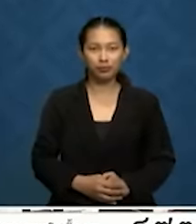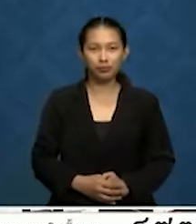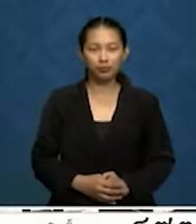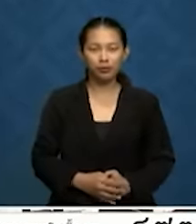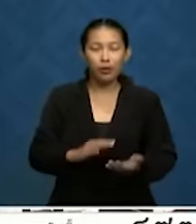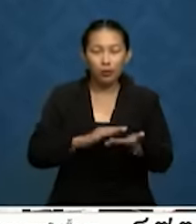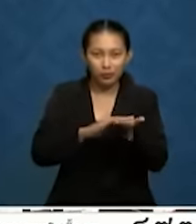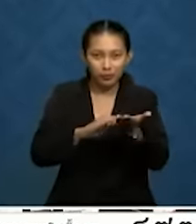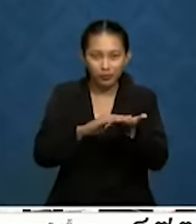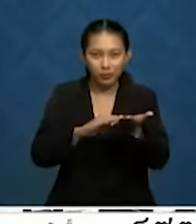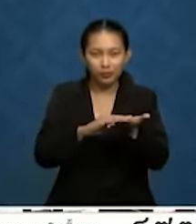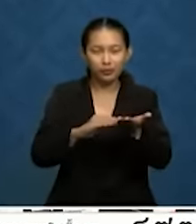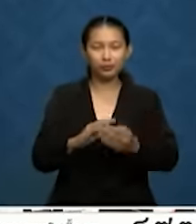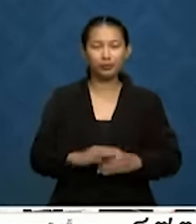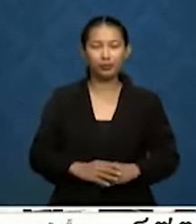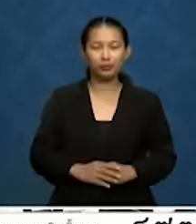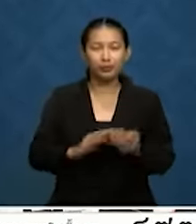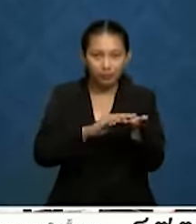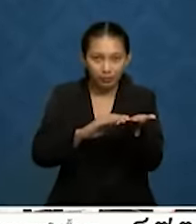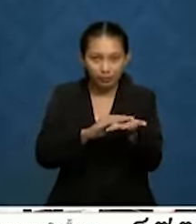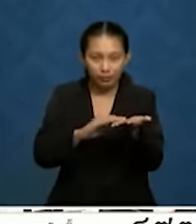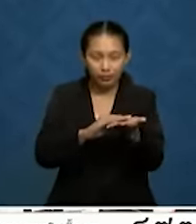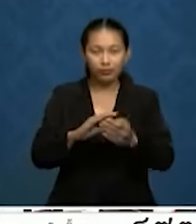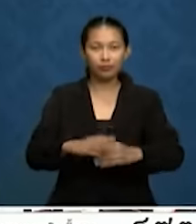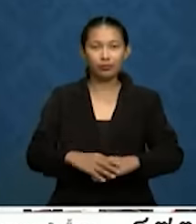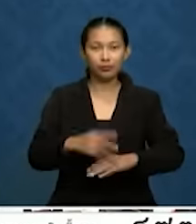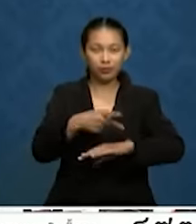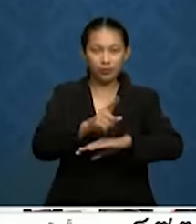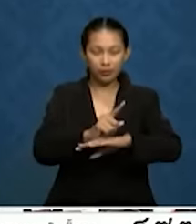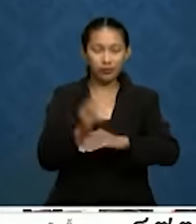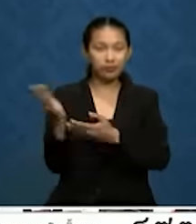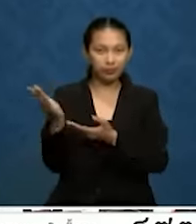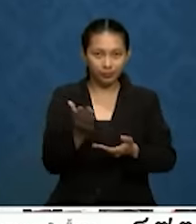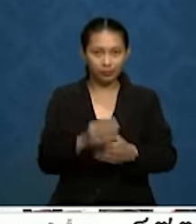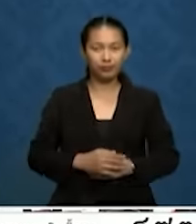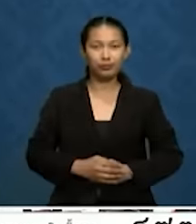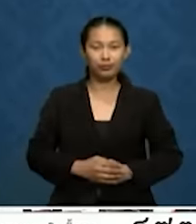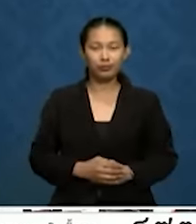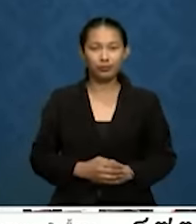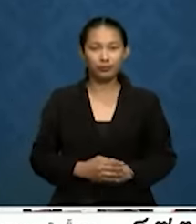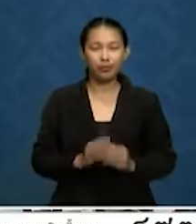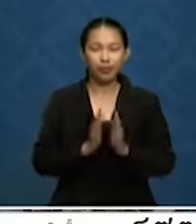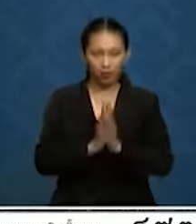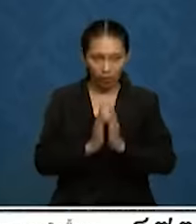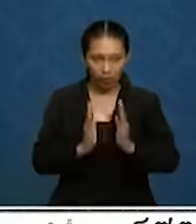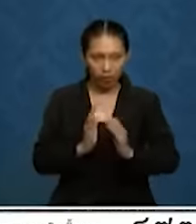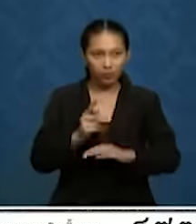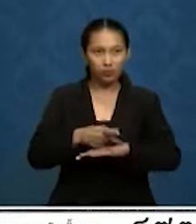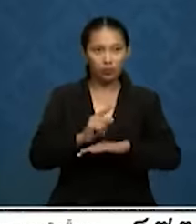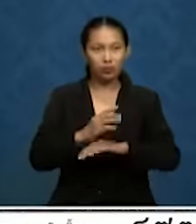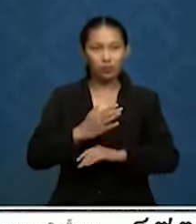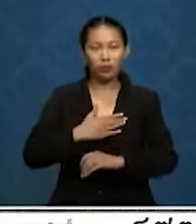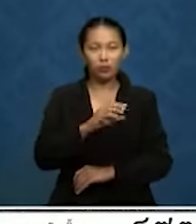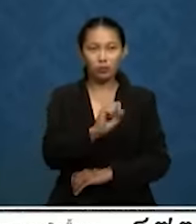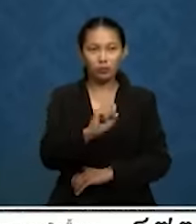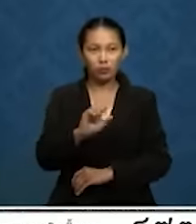ขออภัยครับท่านประธานครับขออภัยครับท่านประธานครับ เชิญครับเชิญครับ ขอบคุณท่านประธานครับผมประกอบวุฒิลงพิพัฒน์สกุลผู้แทนรา